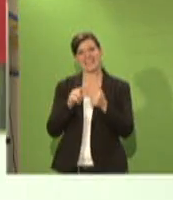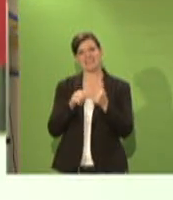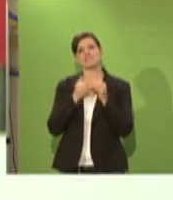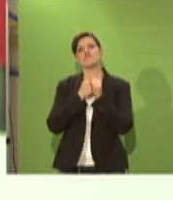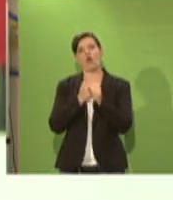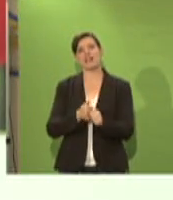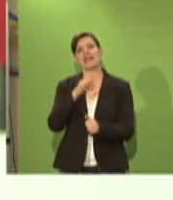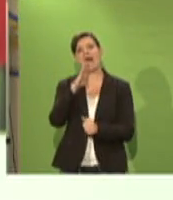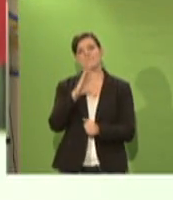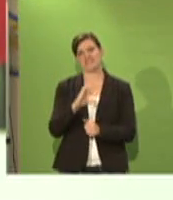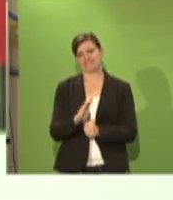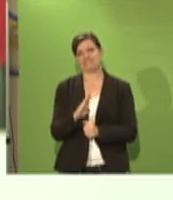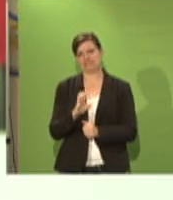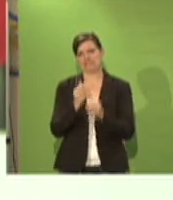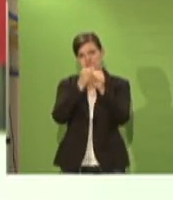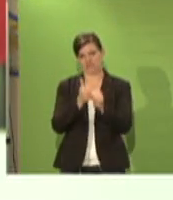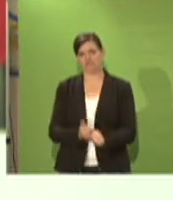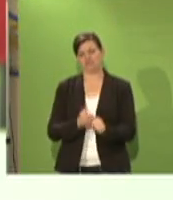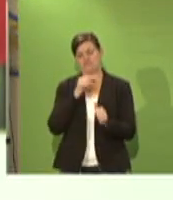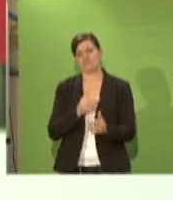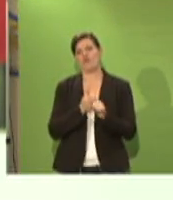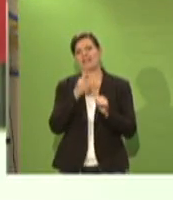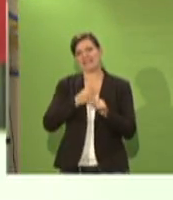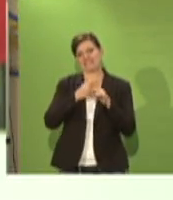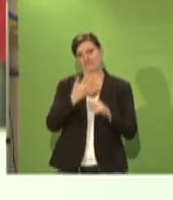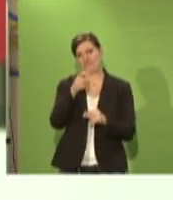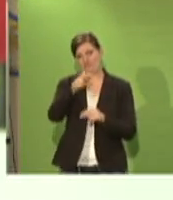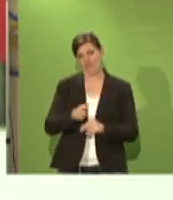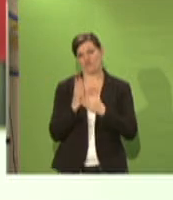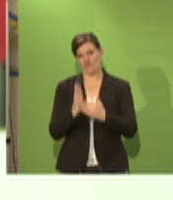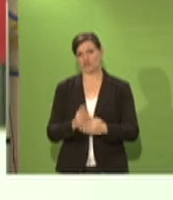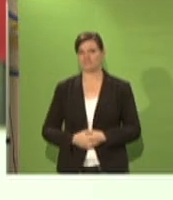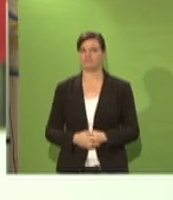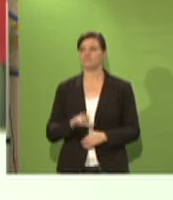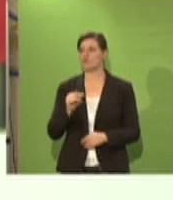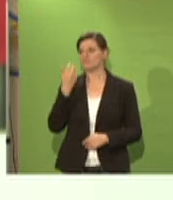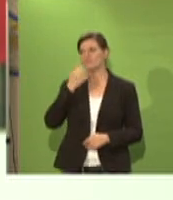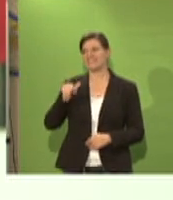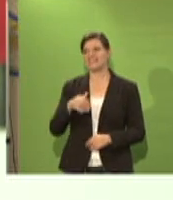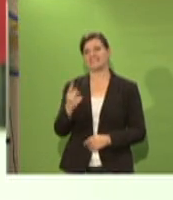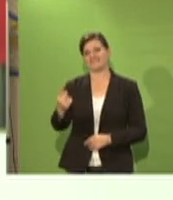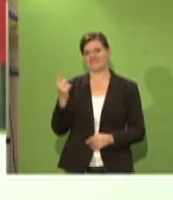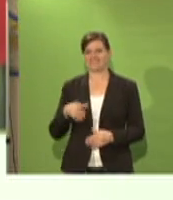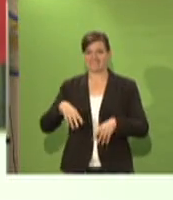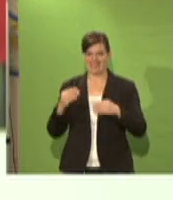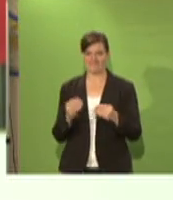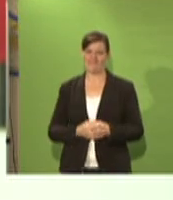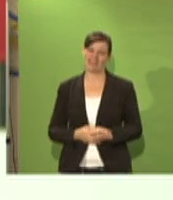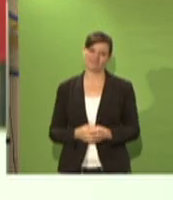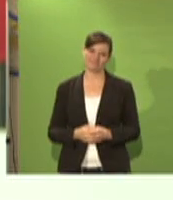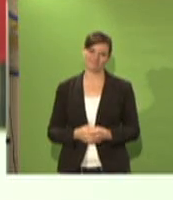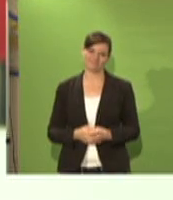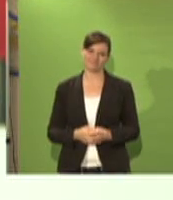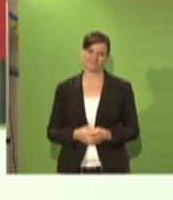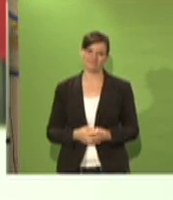alphabetischer Reihenfolge gleich vor. Also darf Jelis anfangen. Und wir haben hier